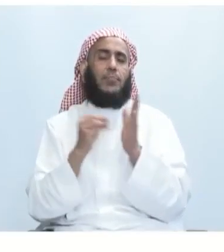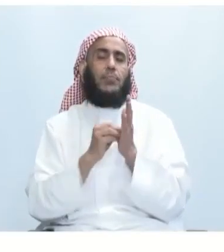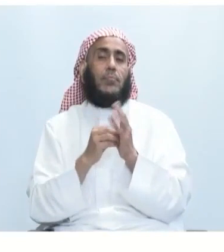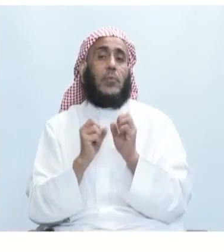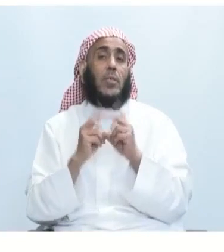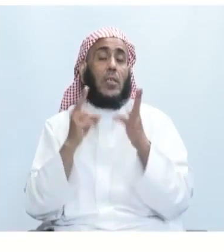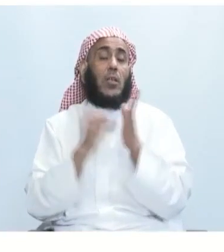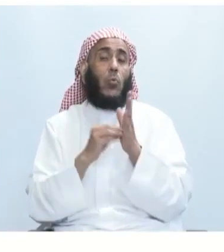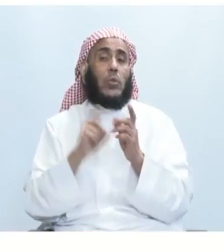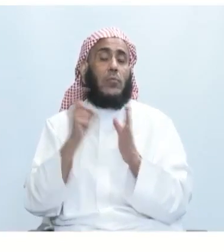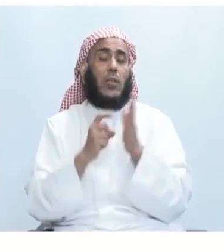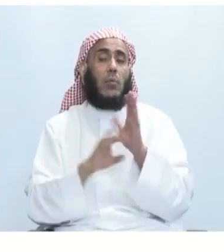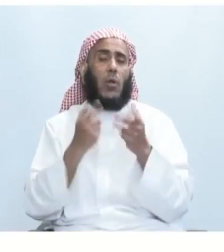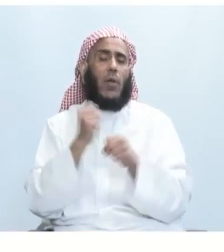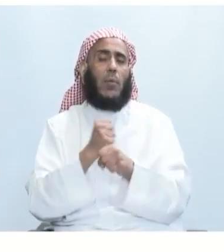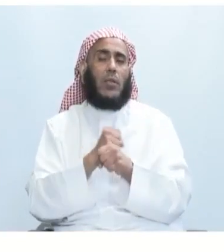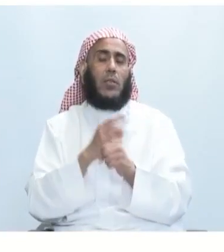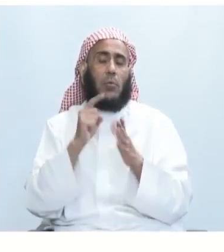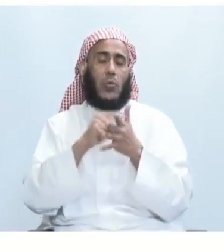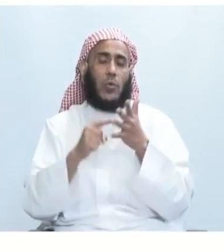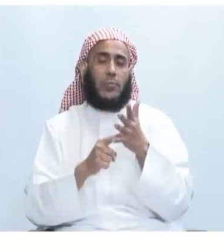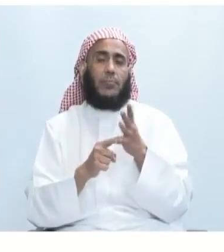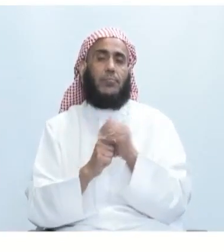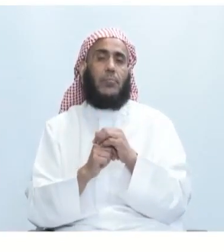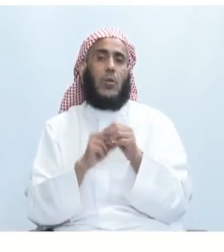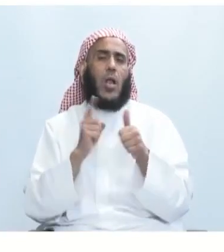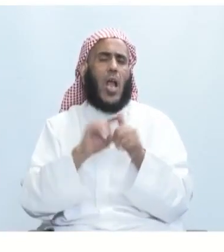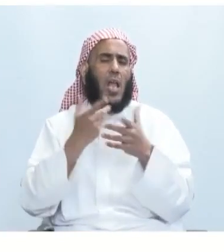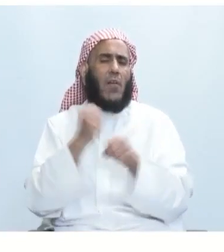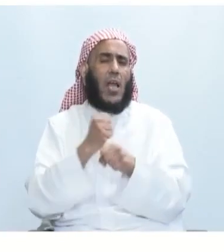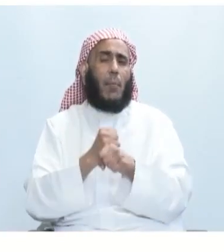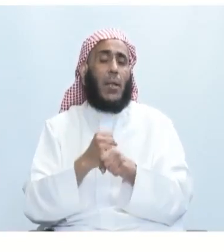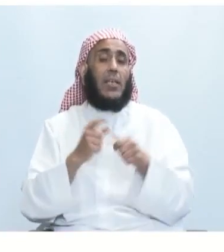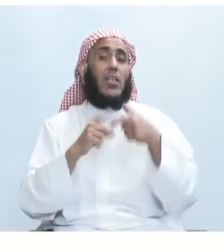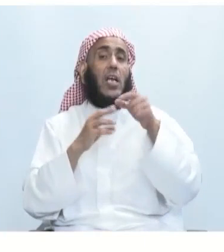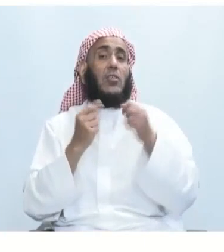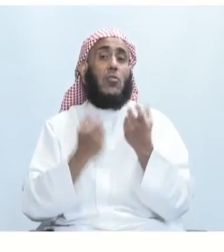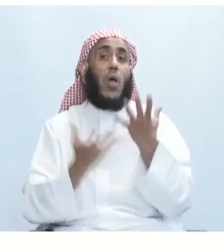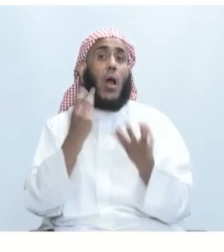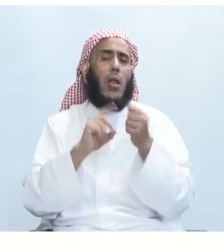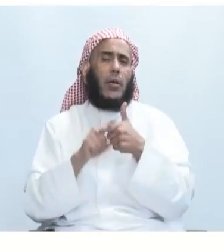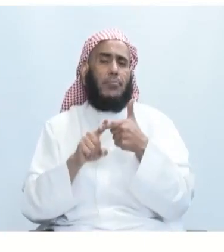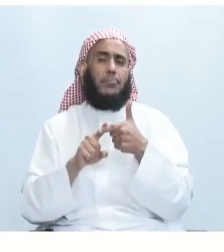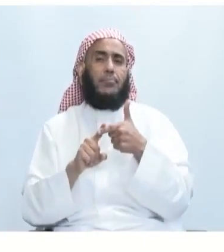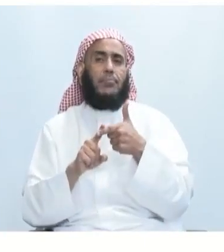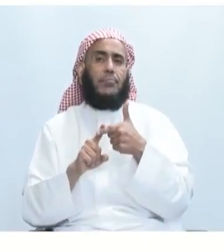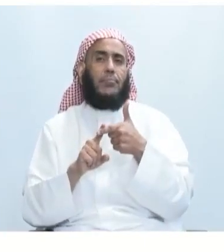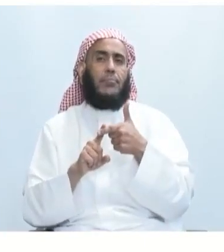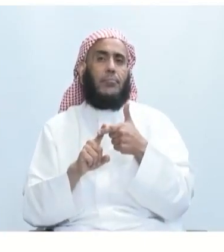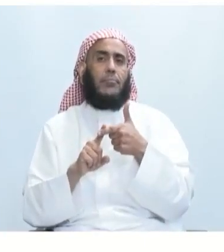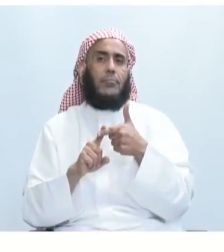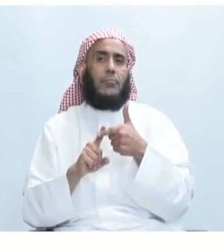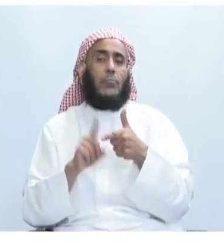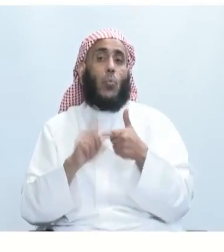استنتاج عند وصف نظام الاشياء وكيفيه عملها تتبع الخطوات الاتيه هنا كيف يعمل جهاز انذار الحريق وهنا اهم الخطوات